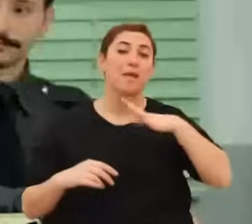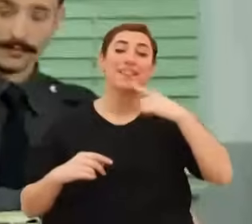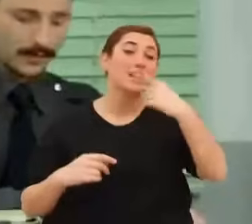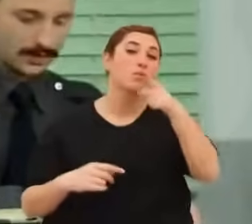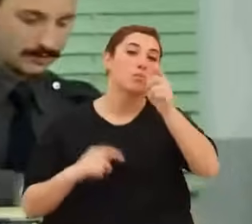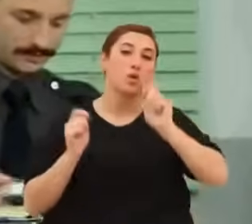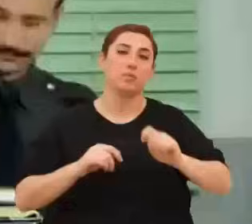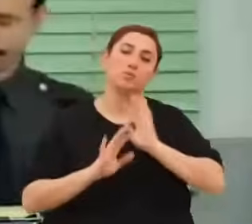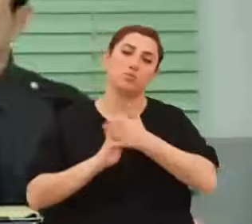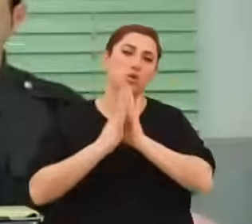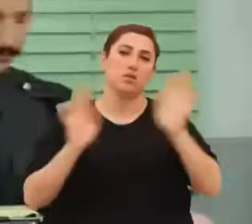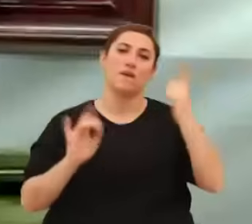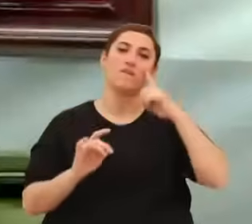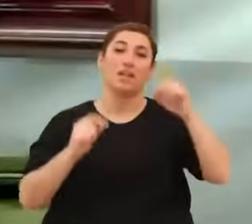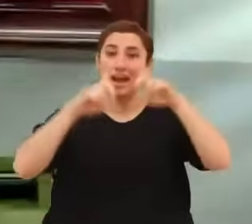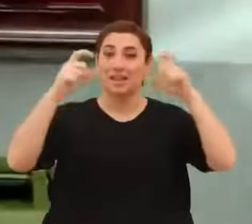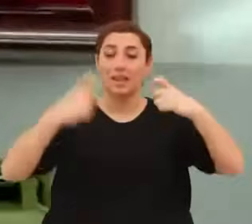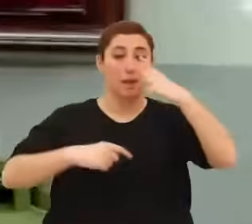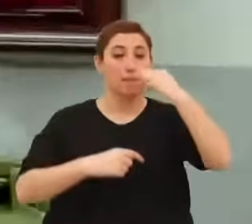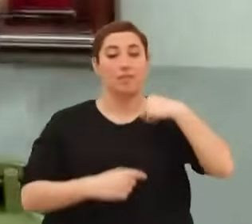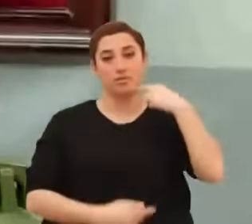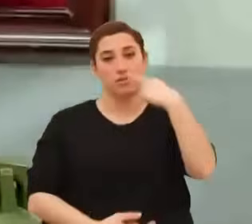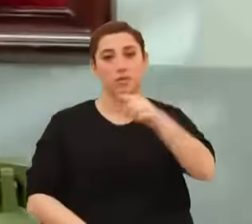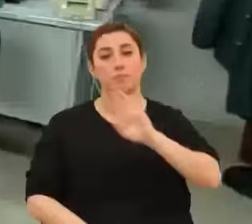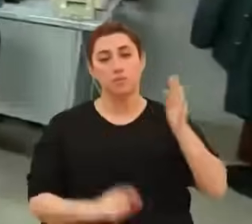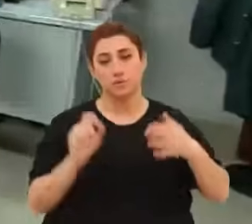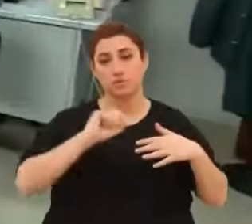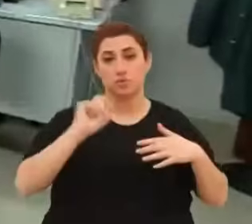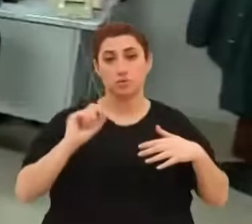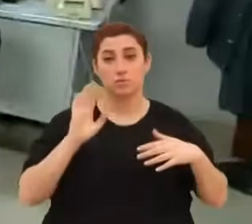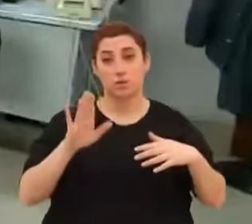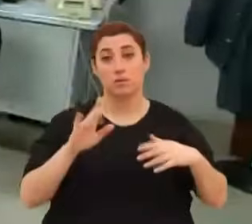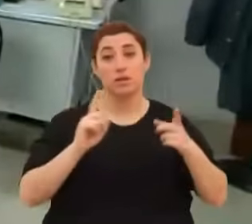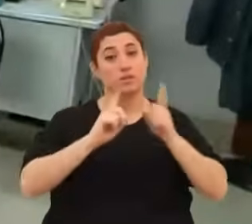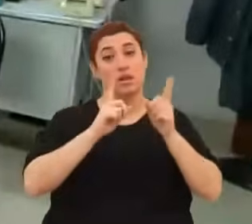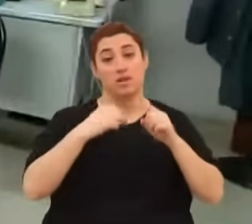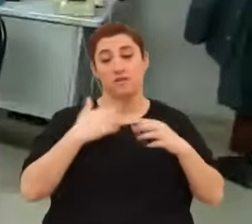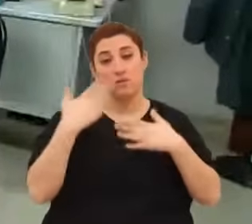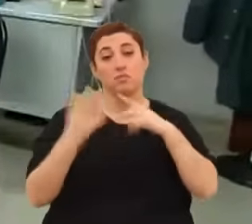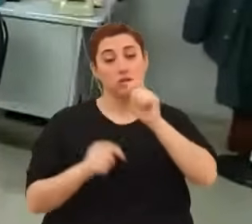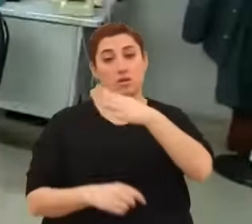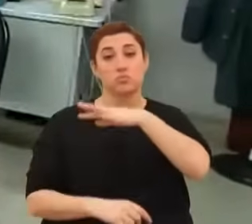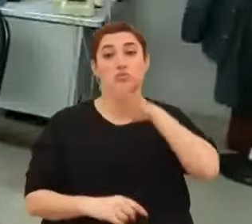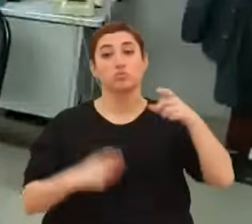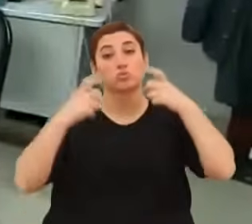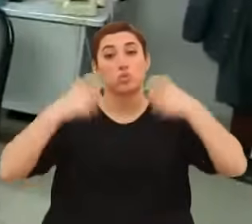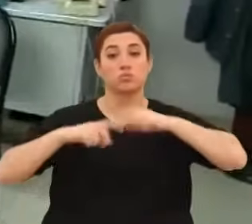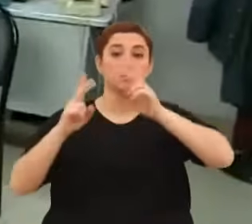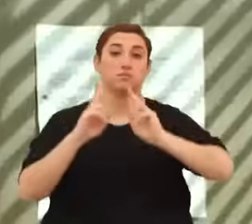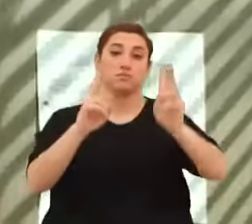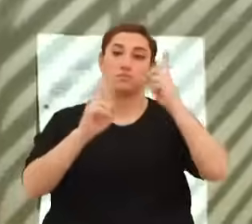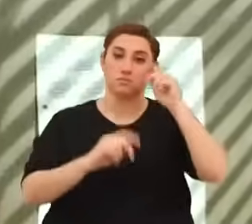o. O kadar. Vallahi haritadan yer beğendiririm ha. Tamam, çiziyorum ama... Eşkalini tarif edeyim ben o zaman. Evet Bekir. Bak bütün sorumluluk size ait, ona